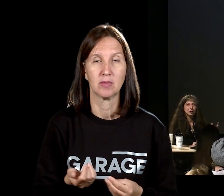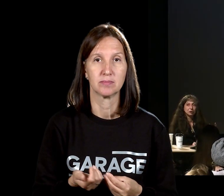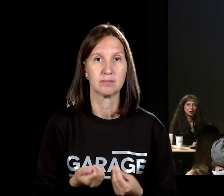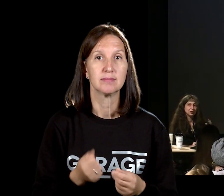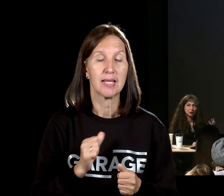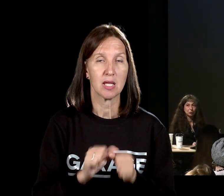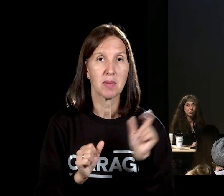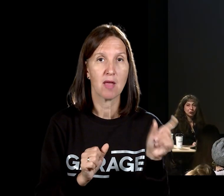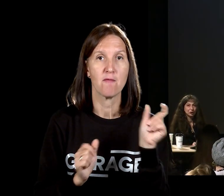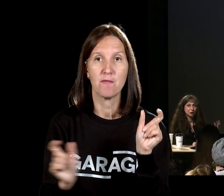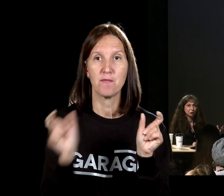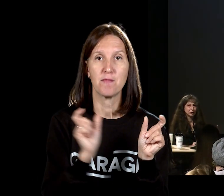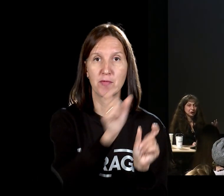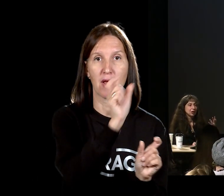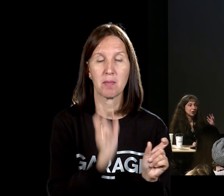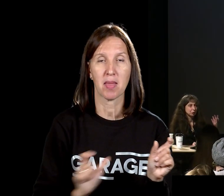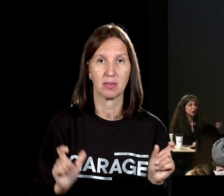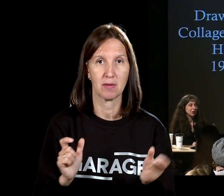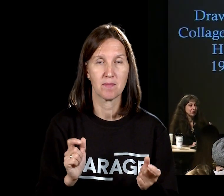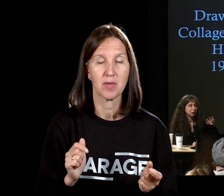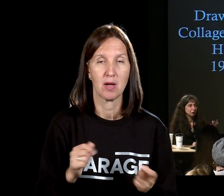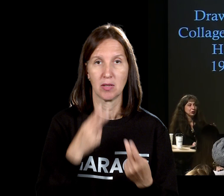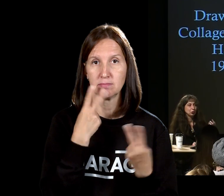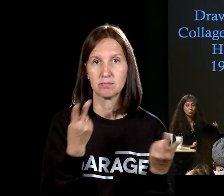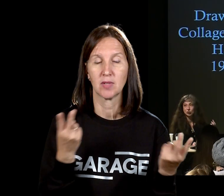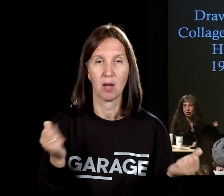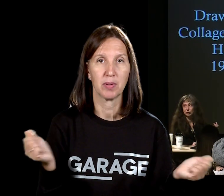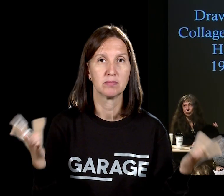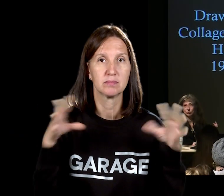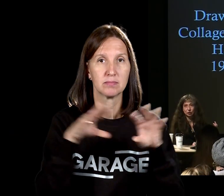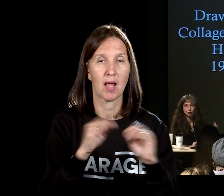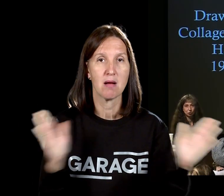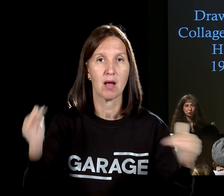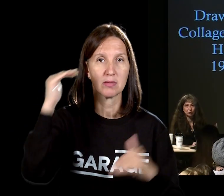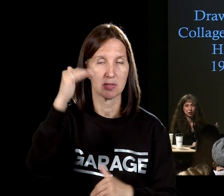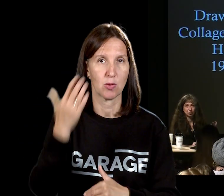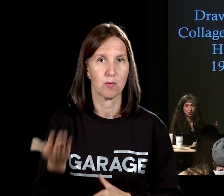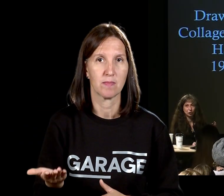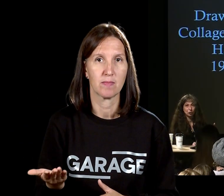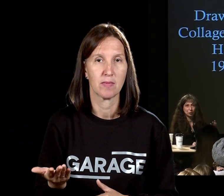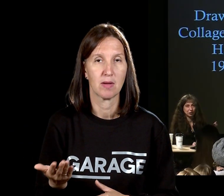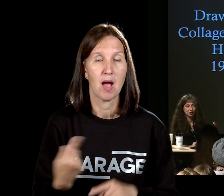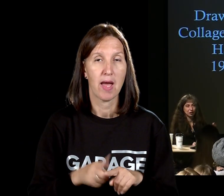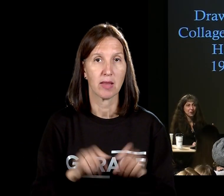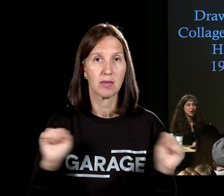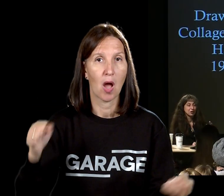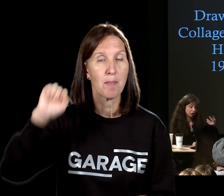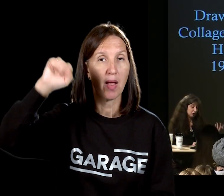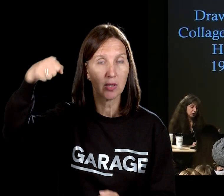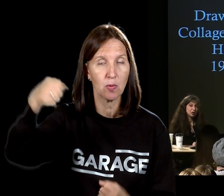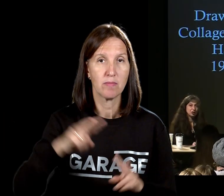бы фрагментированности и распыленности, которая здесь распыляет и фрагментирует, собственно, картину как таковую, собственно, полотно как